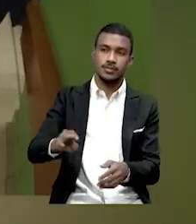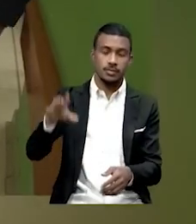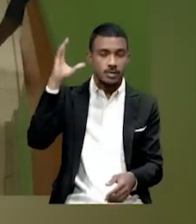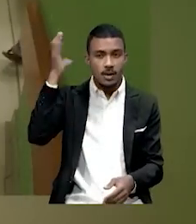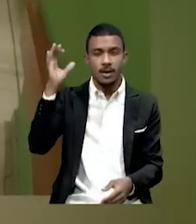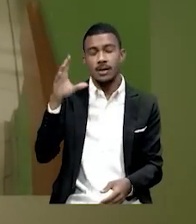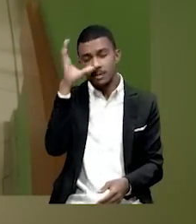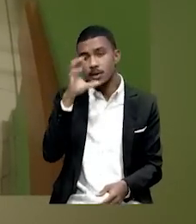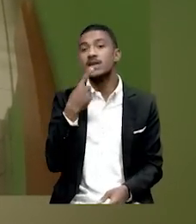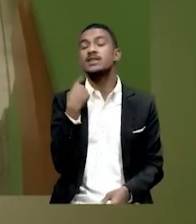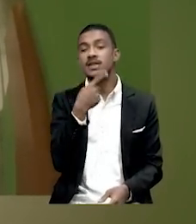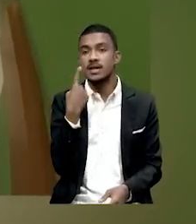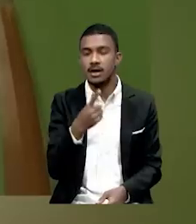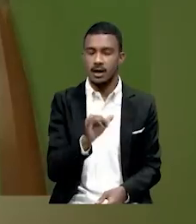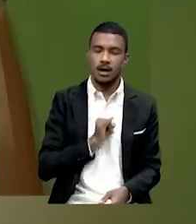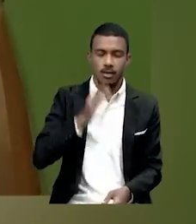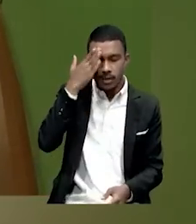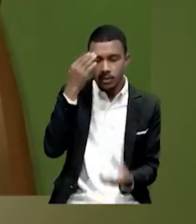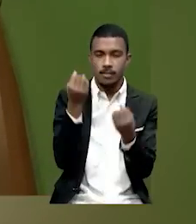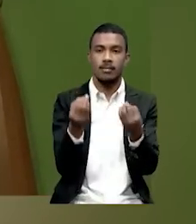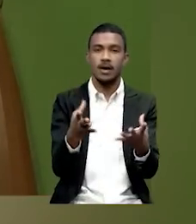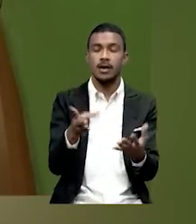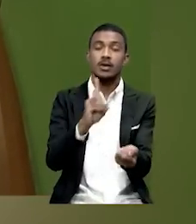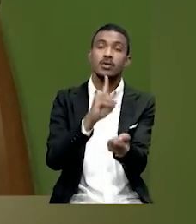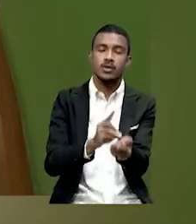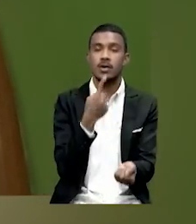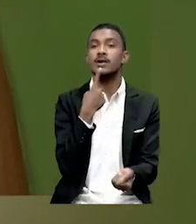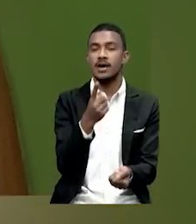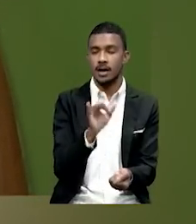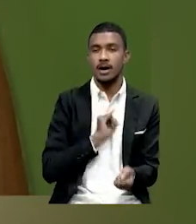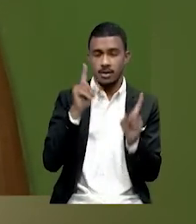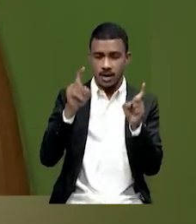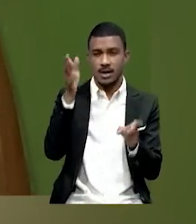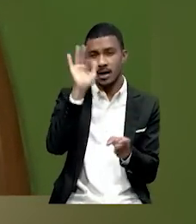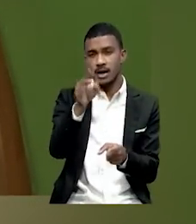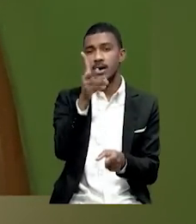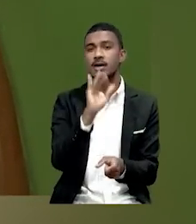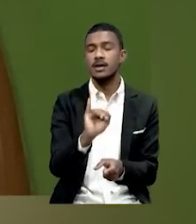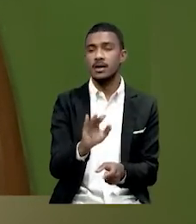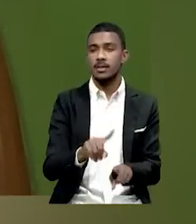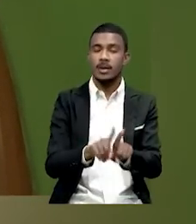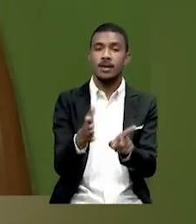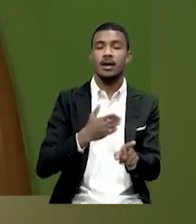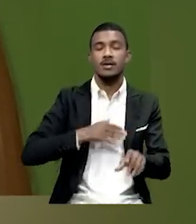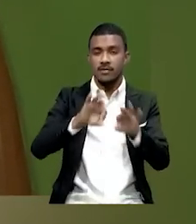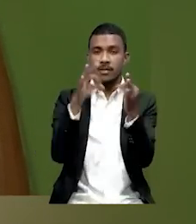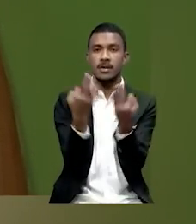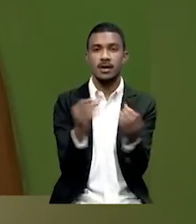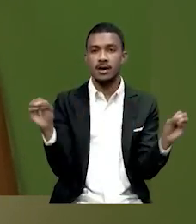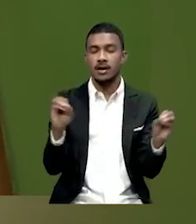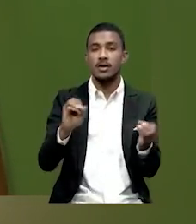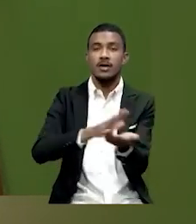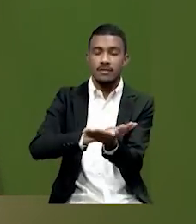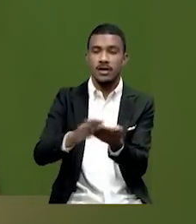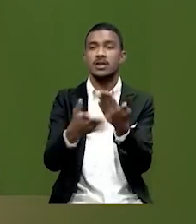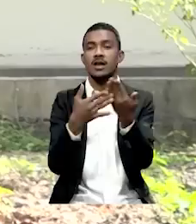ya ne hai ya wane barak lo sama dokter dia hau teng sir hela dilar mas wane famil la iya be atu fasiran atu hela los ne be